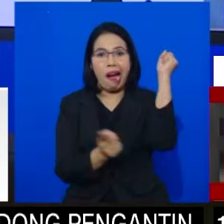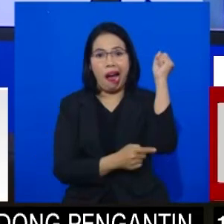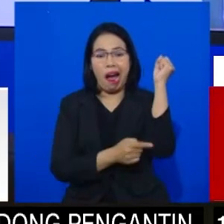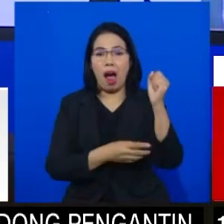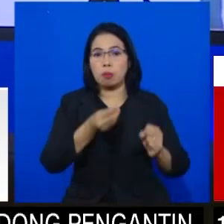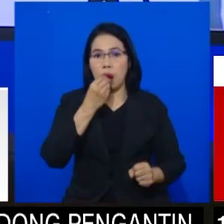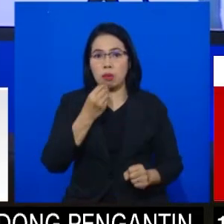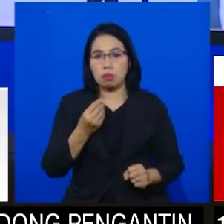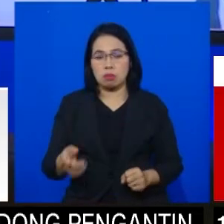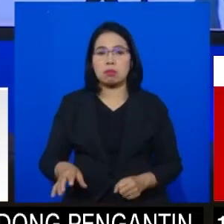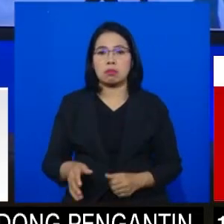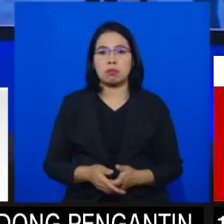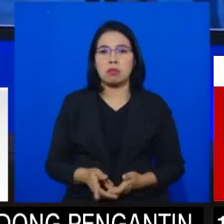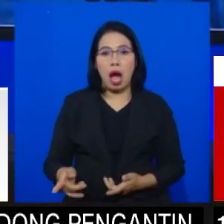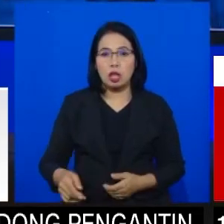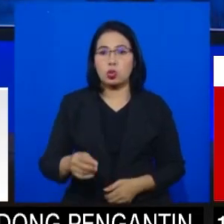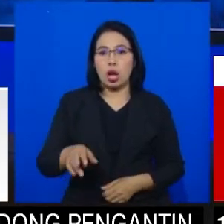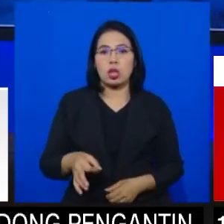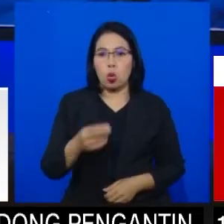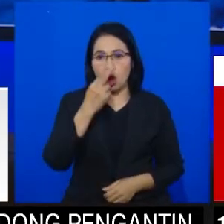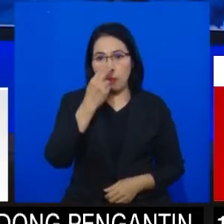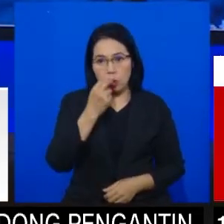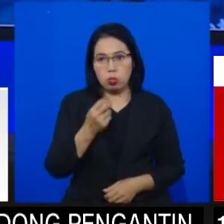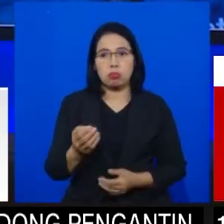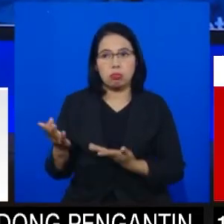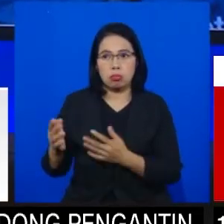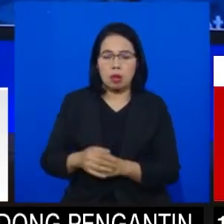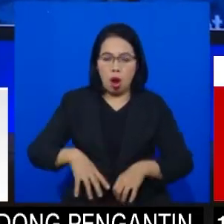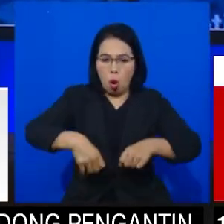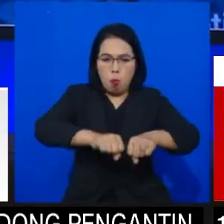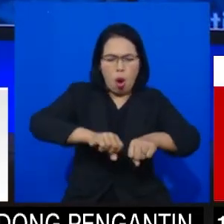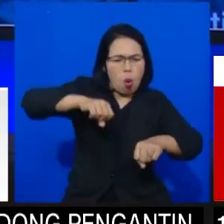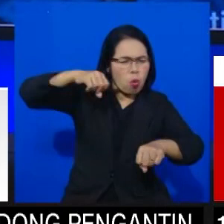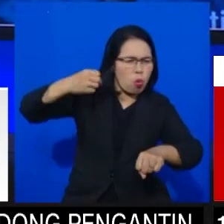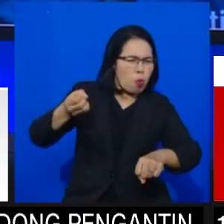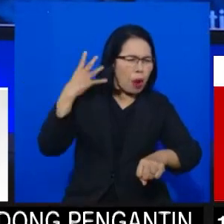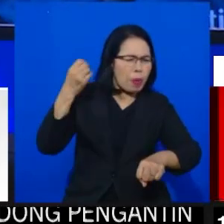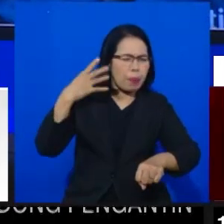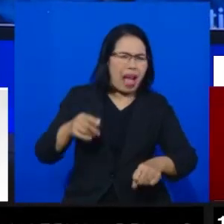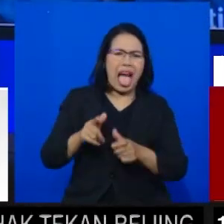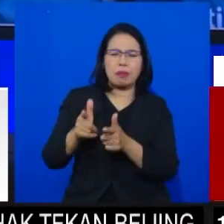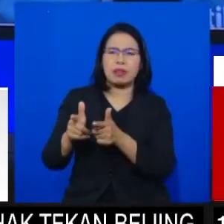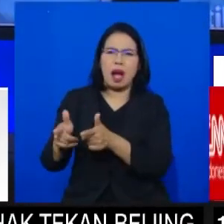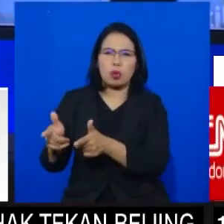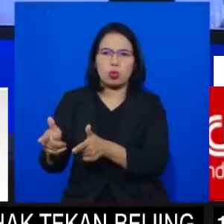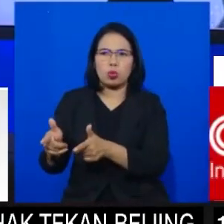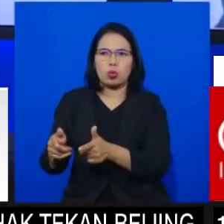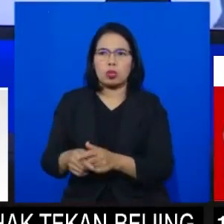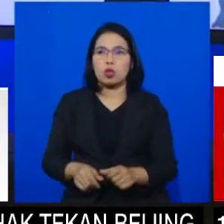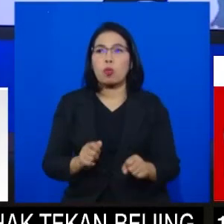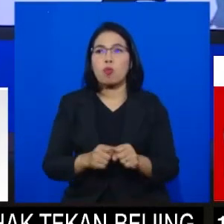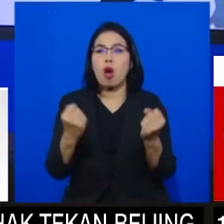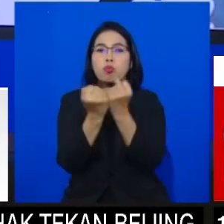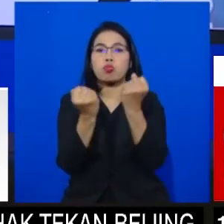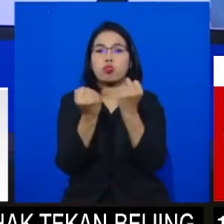Sementara di Bandung, petugas merazia puluhan kendaraan roda 2 sport berknalpot bising untuk mencegah konvoi yang menjadi pemicu bentrokan antar